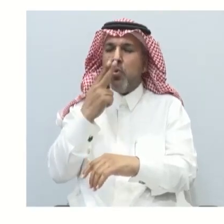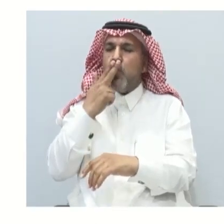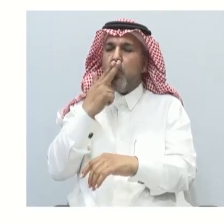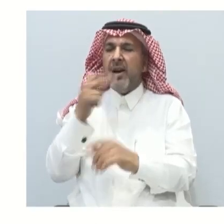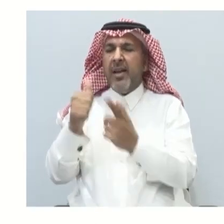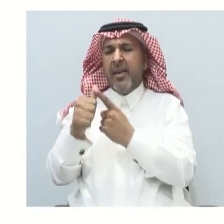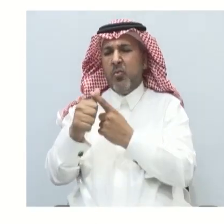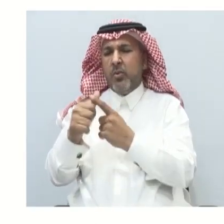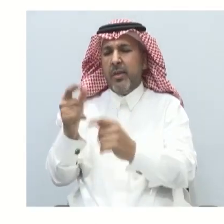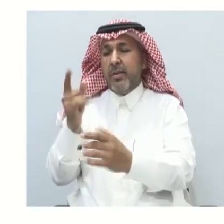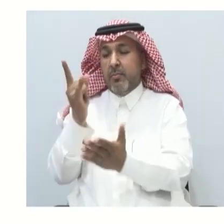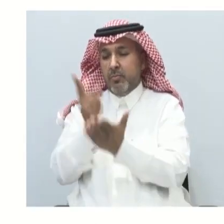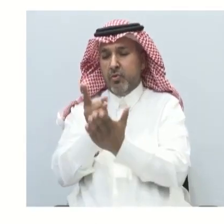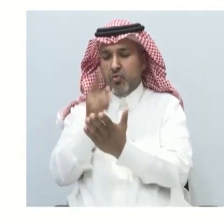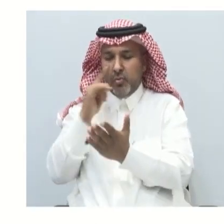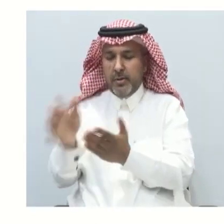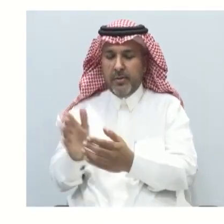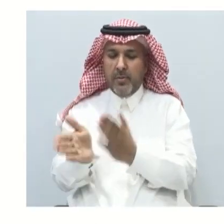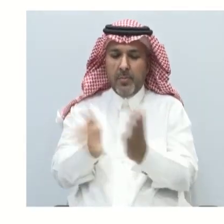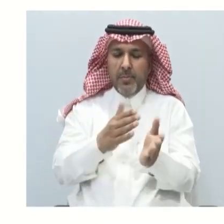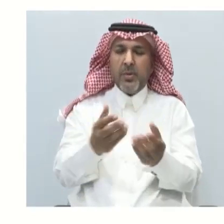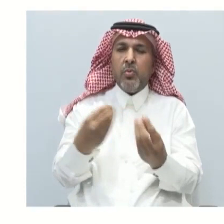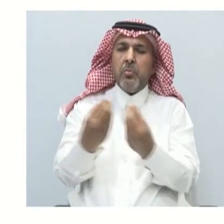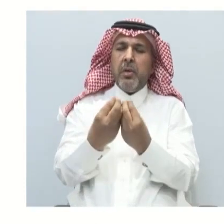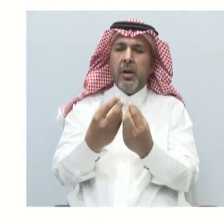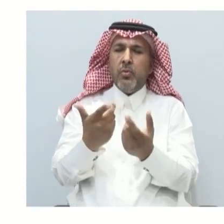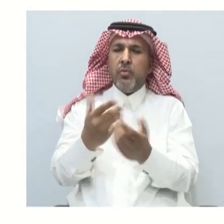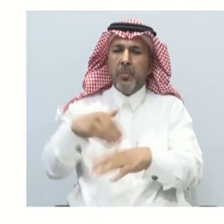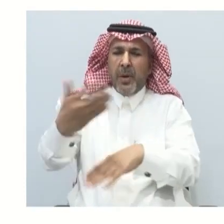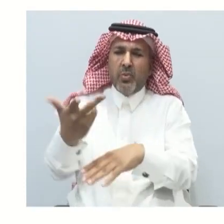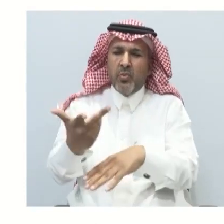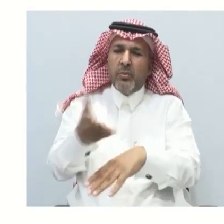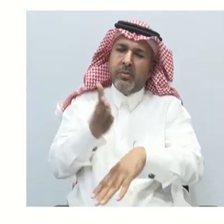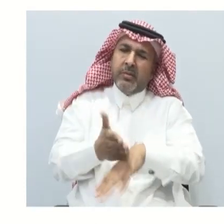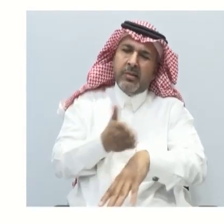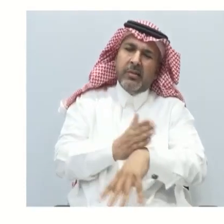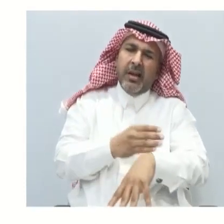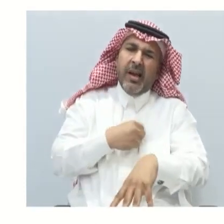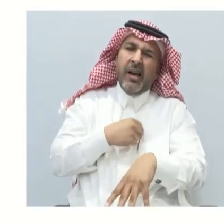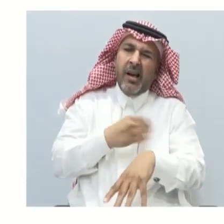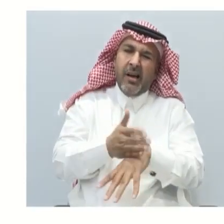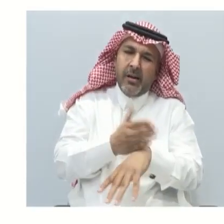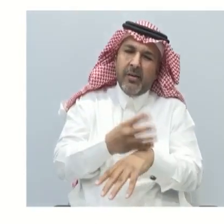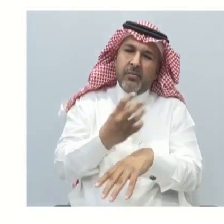التدخين والمتغير التابع اللي هو امراض